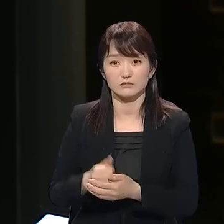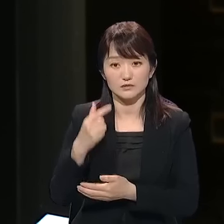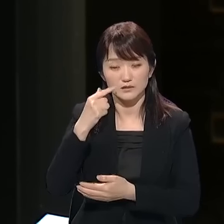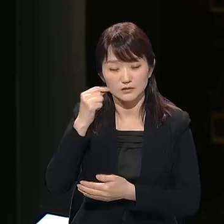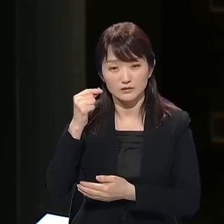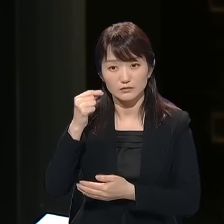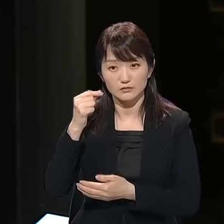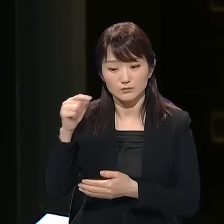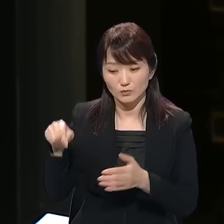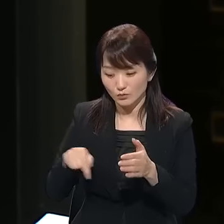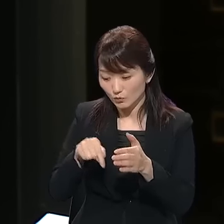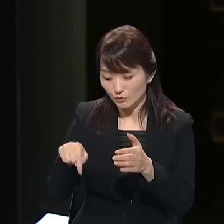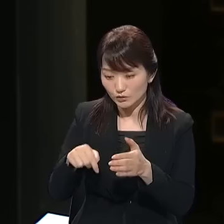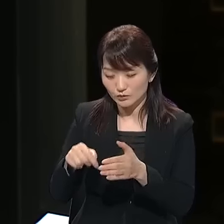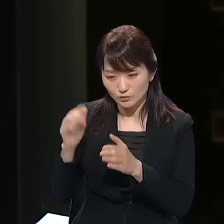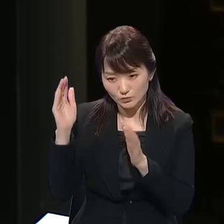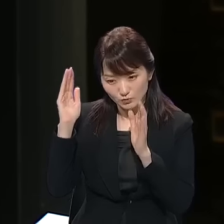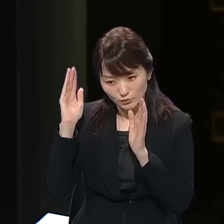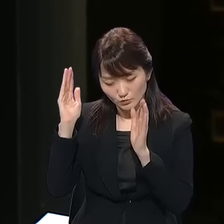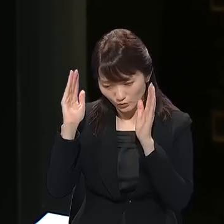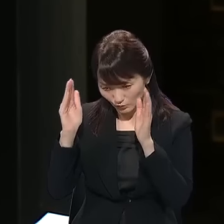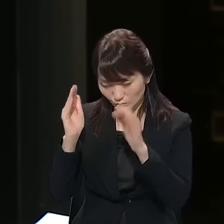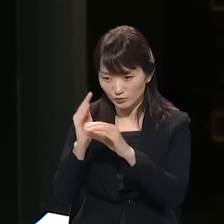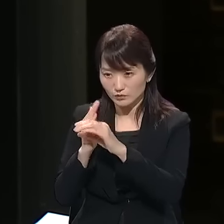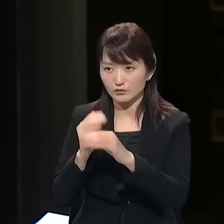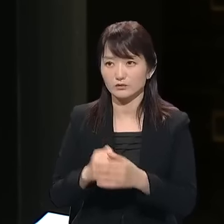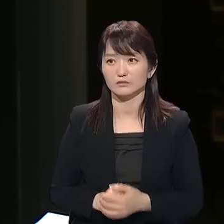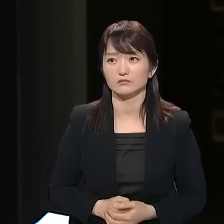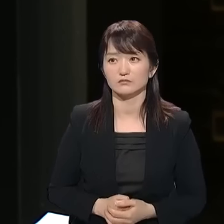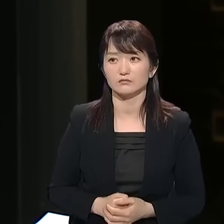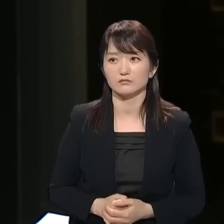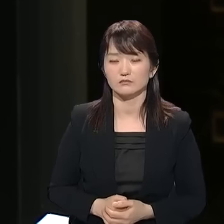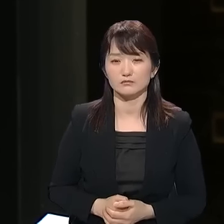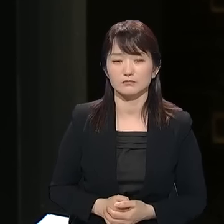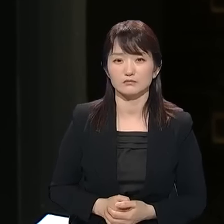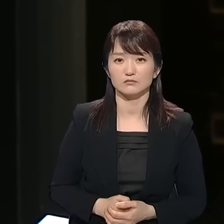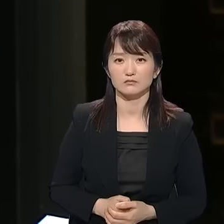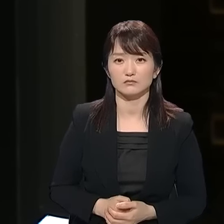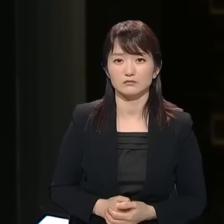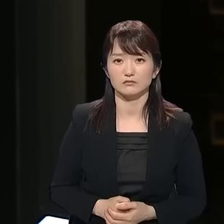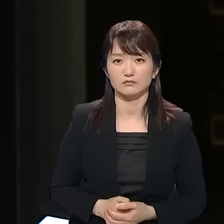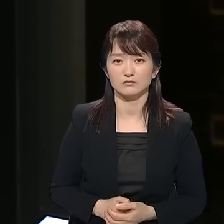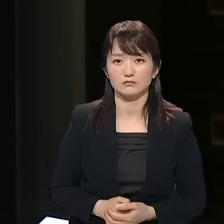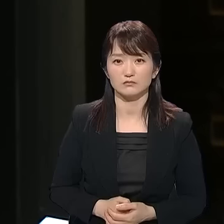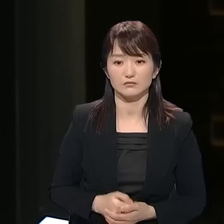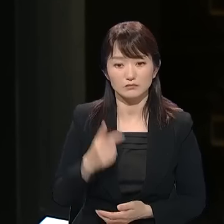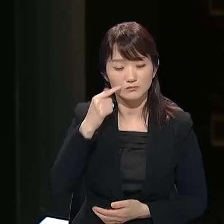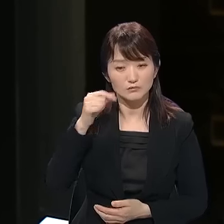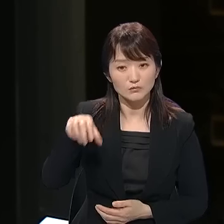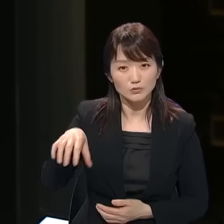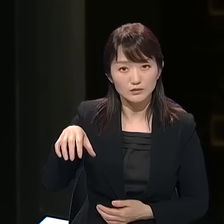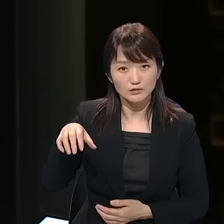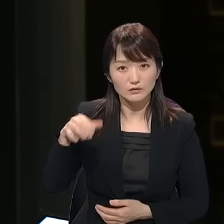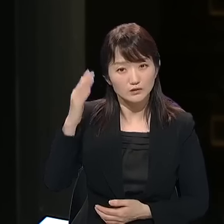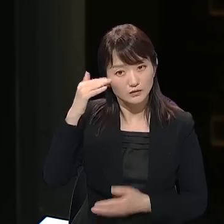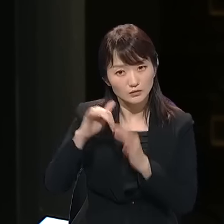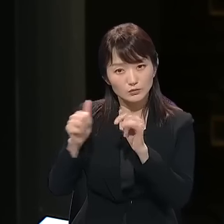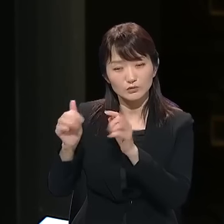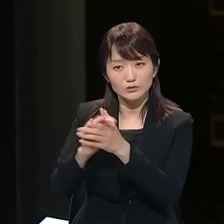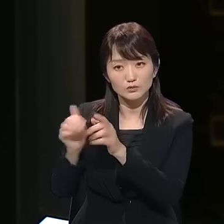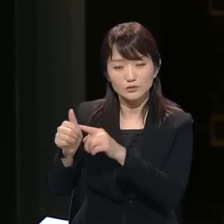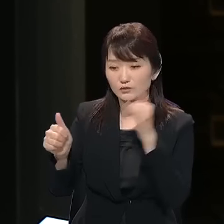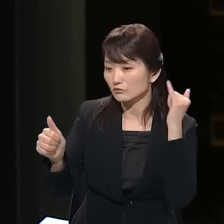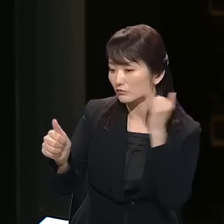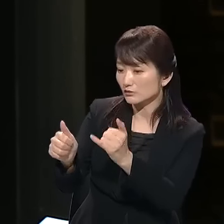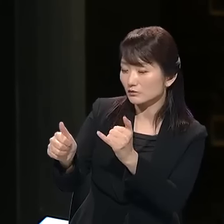중입니다. 한국인 친구한테, 일본에 있는 한국인 친구한테 전화해서 야, 지금 나는 분명 24만 원인 줄 알았는데